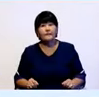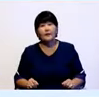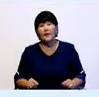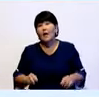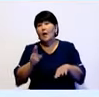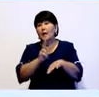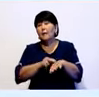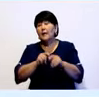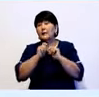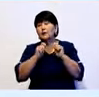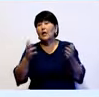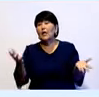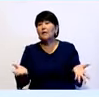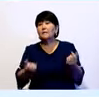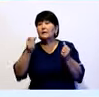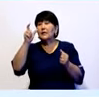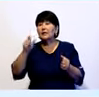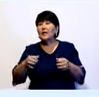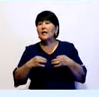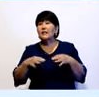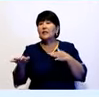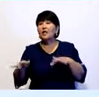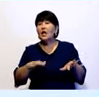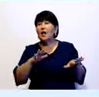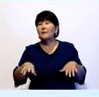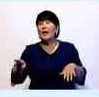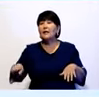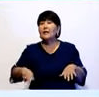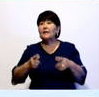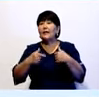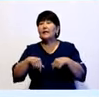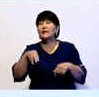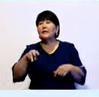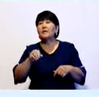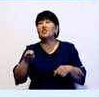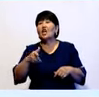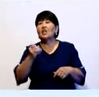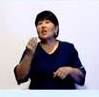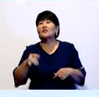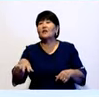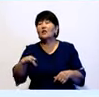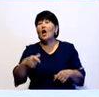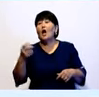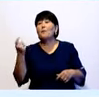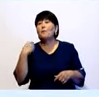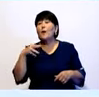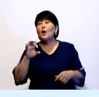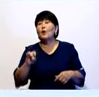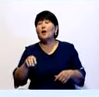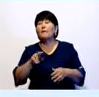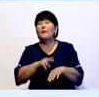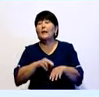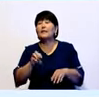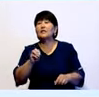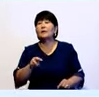полицейский награжден за спасение человека на торжественном мероприятии начальнику отделения НПС жалогашского района майору полиции южану